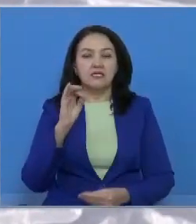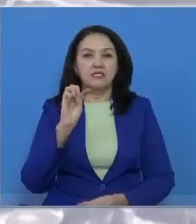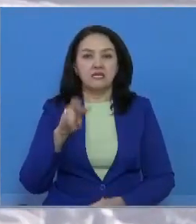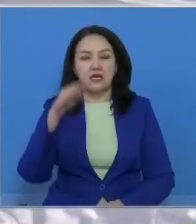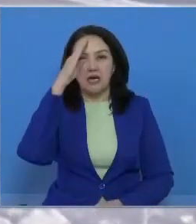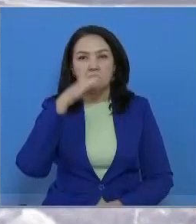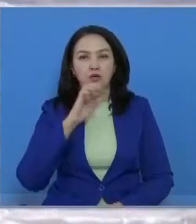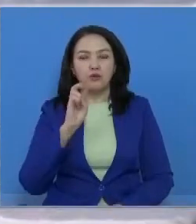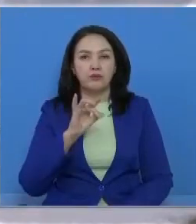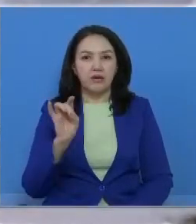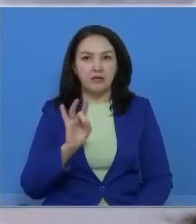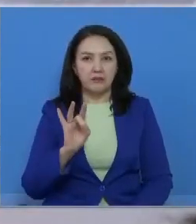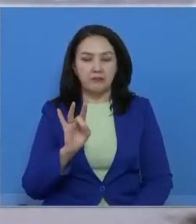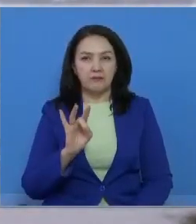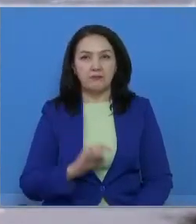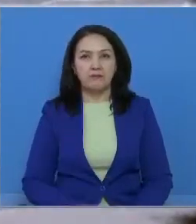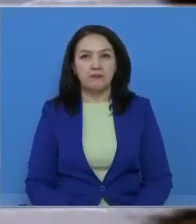Әкесі Көтібар.